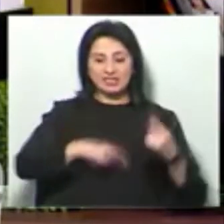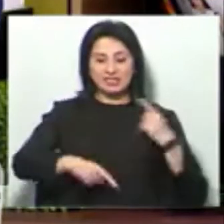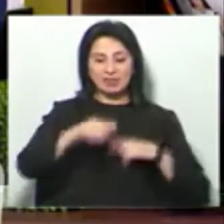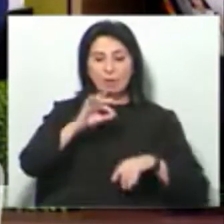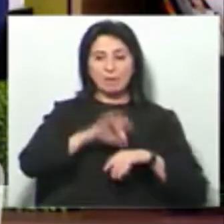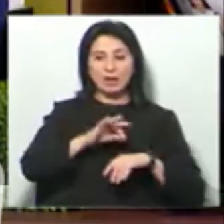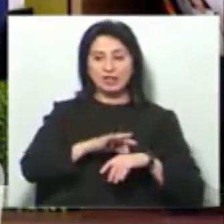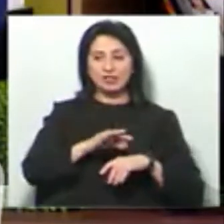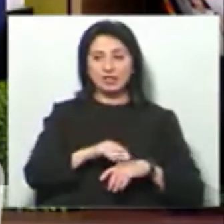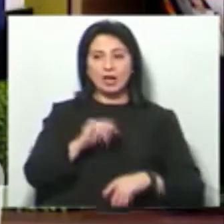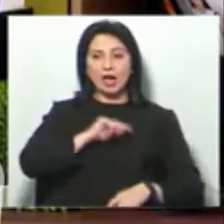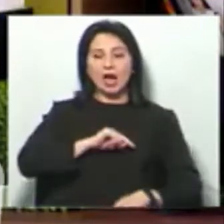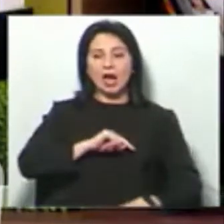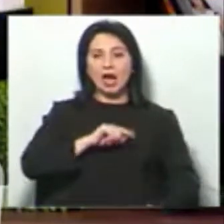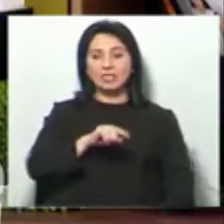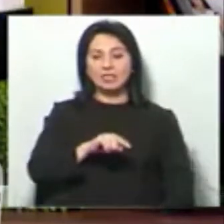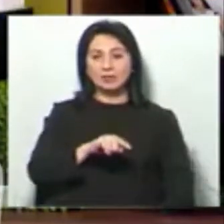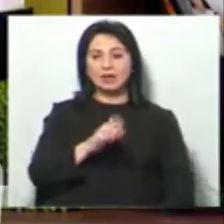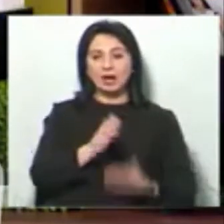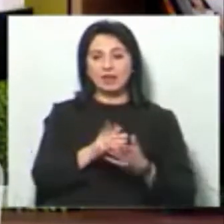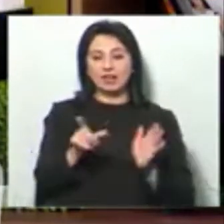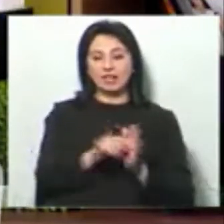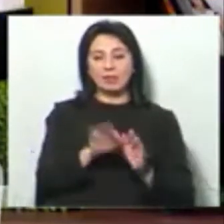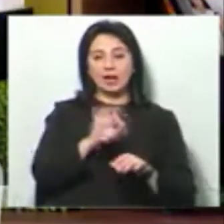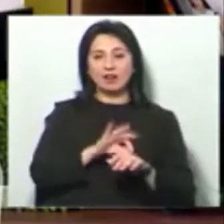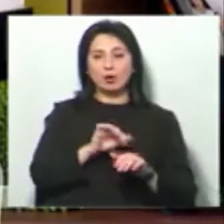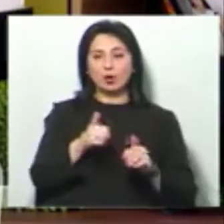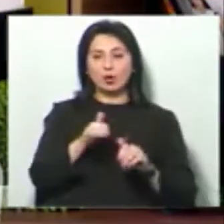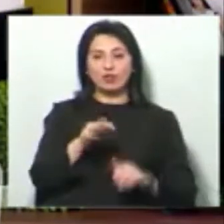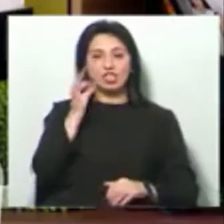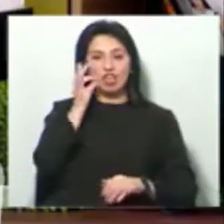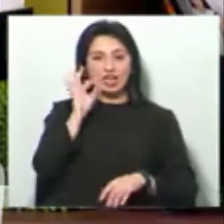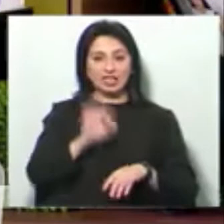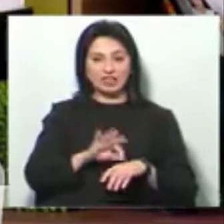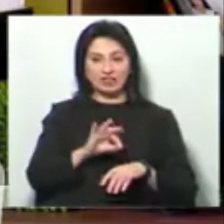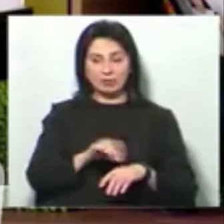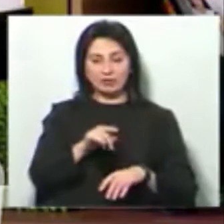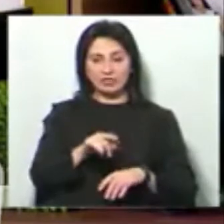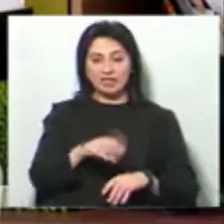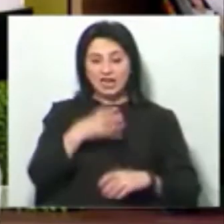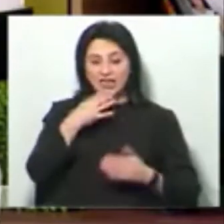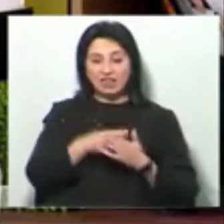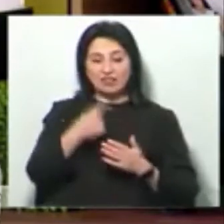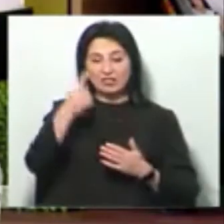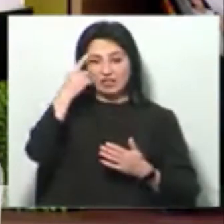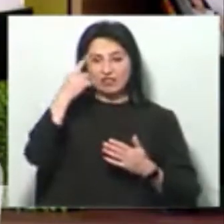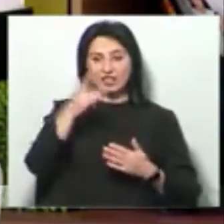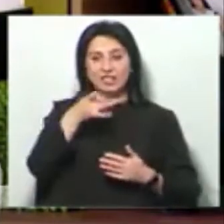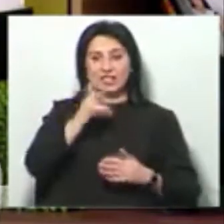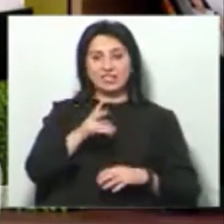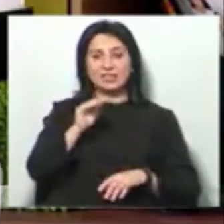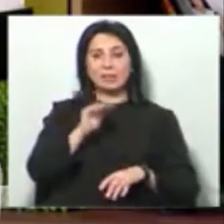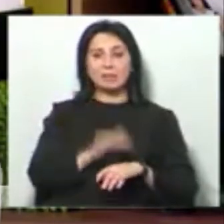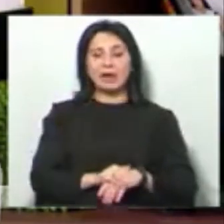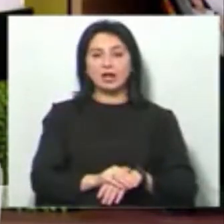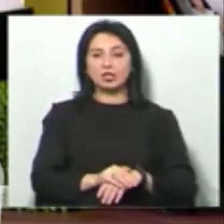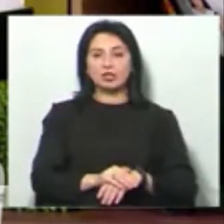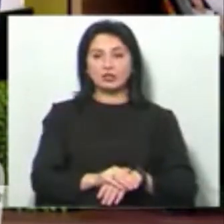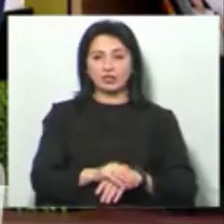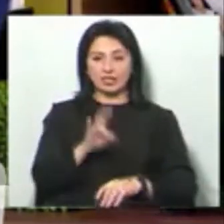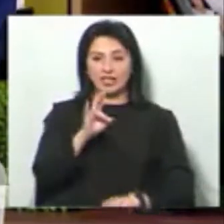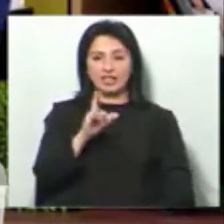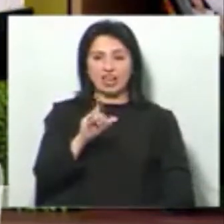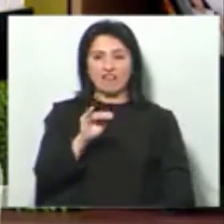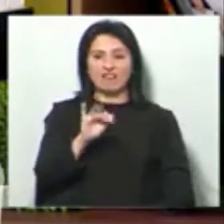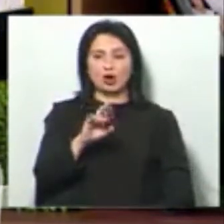პათოლოგიით ახასიათებს თანხლები დაავადება როგორც არის შაქრიანი დიაბეტი რომელიც თავისთავად რისკ ფაქტორი არის ნეფროპათიის